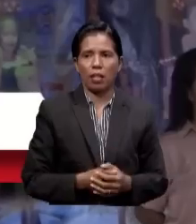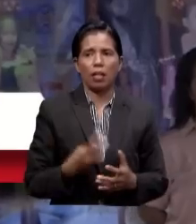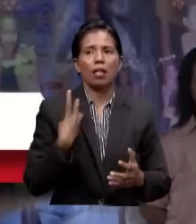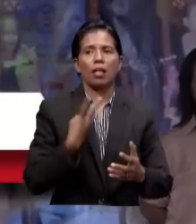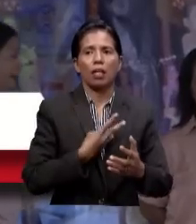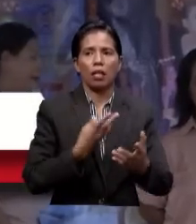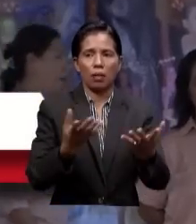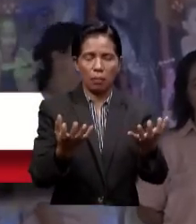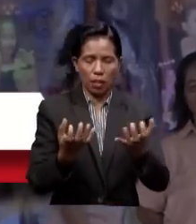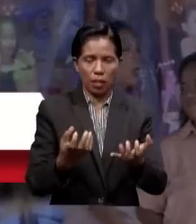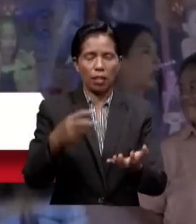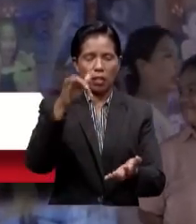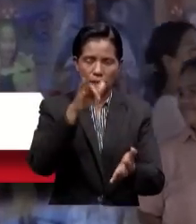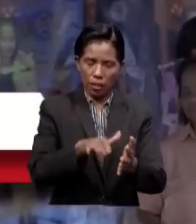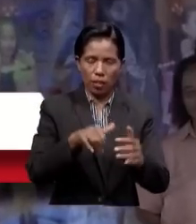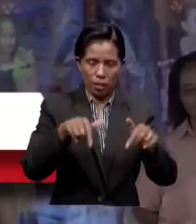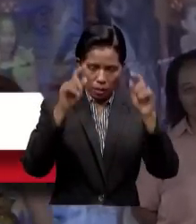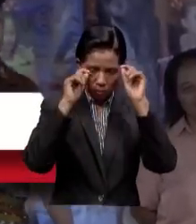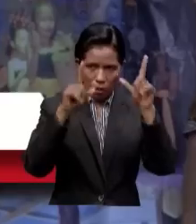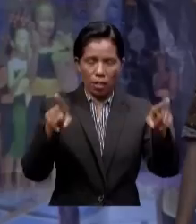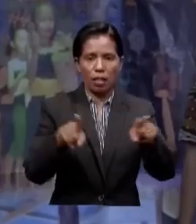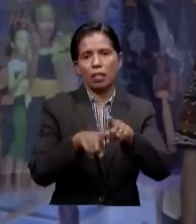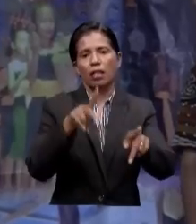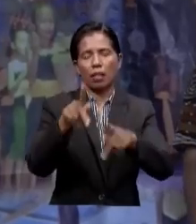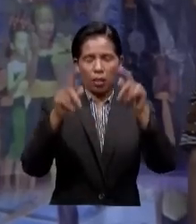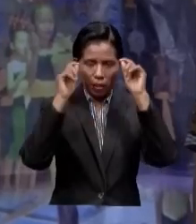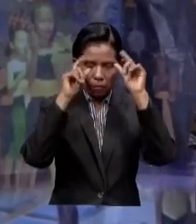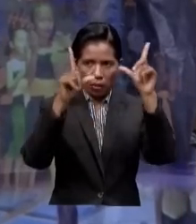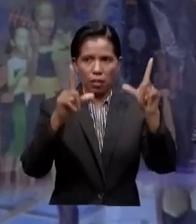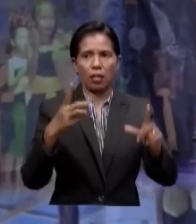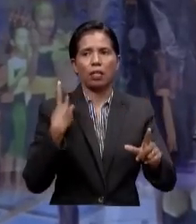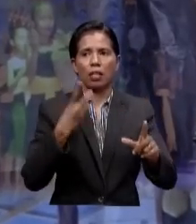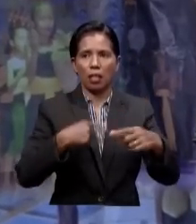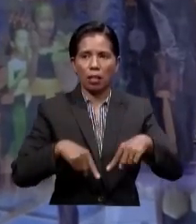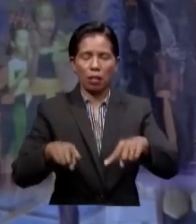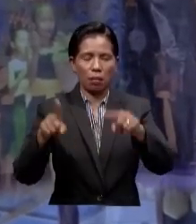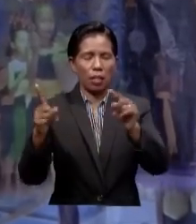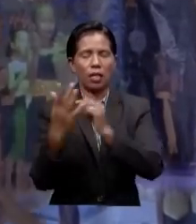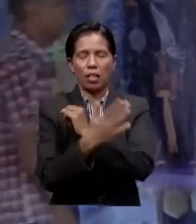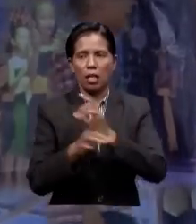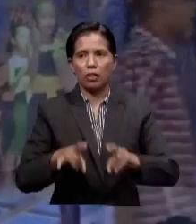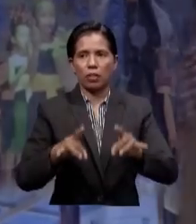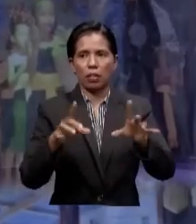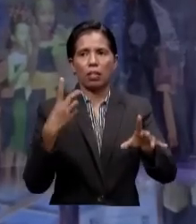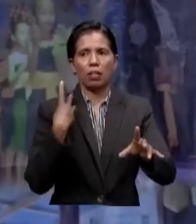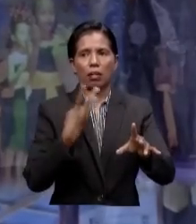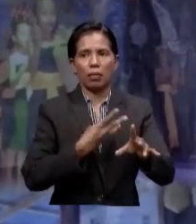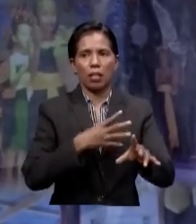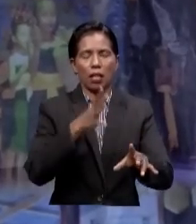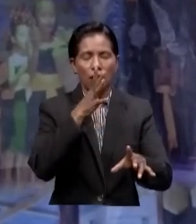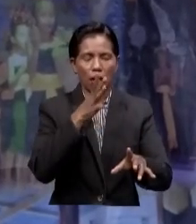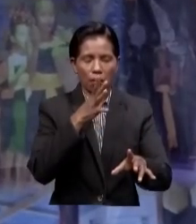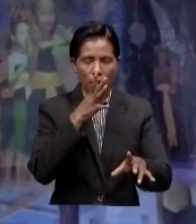akara kele ia timor nudar timoron. Amin bahele ia Melbourne tama amin ni ina dobeng